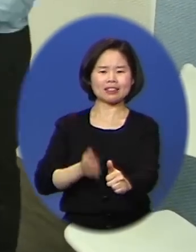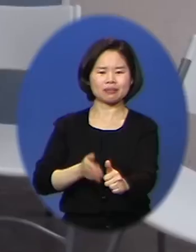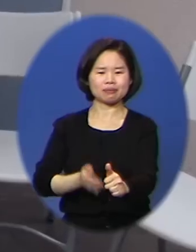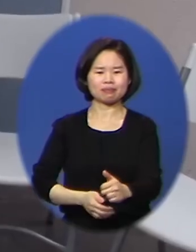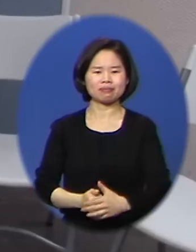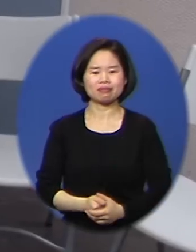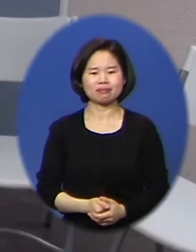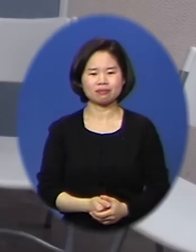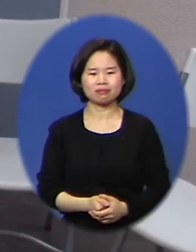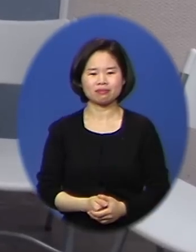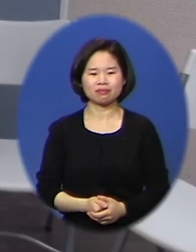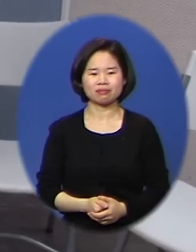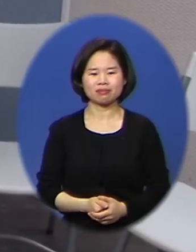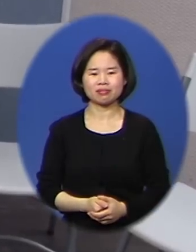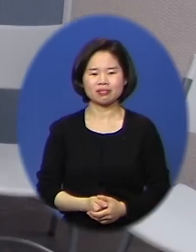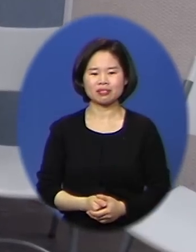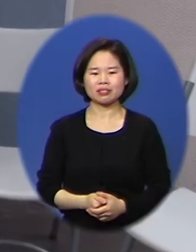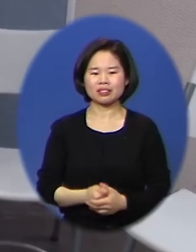두부살!